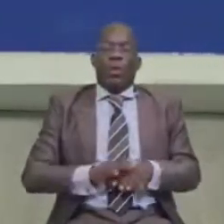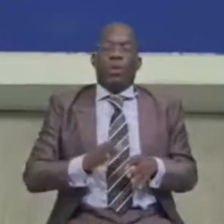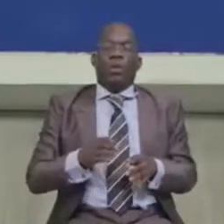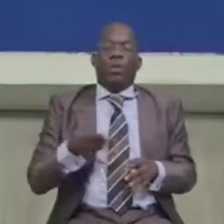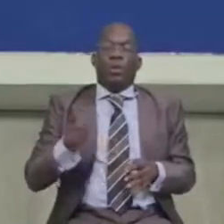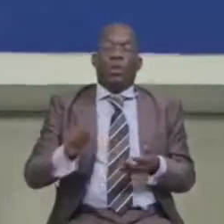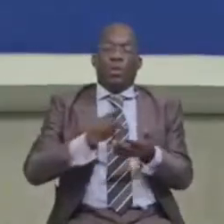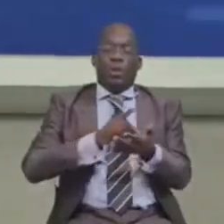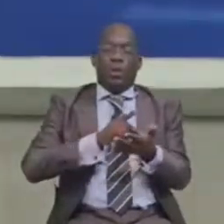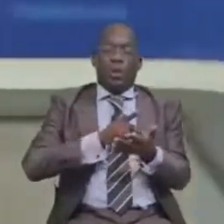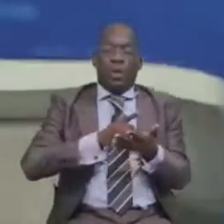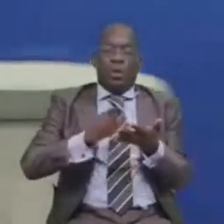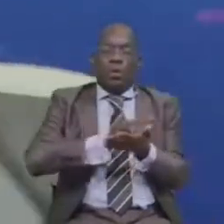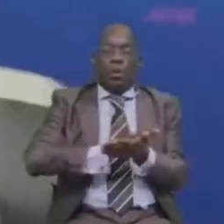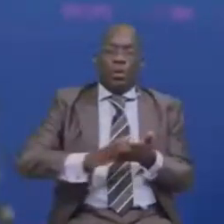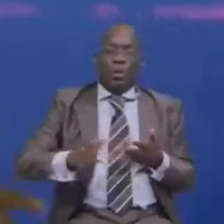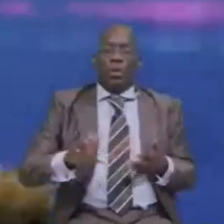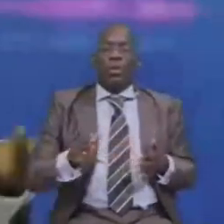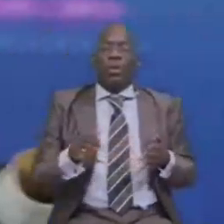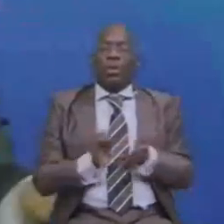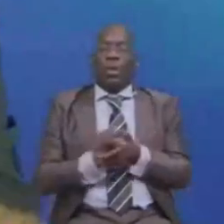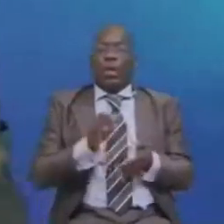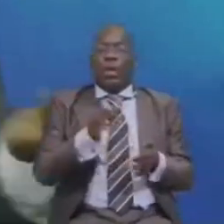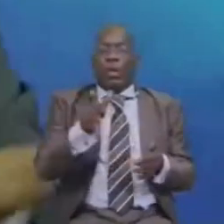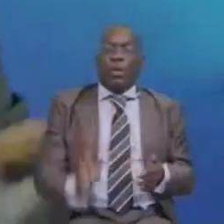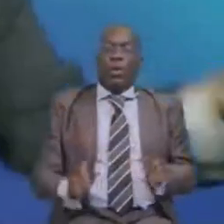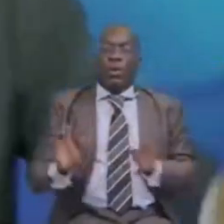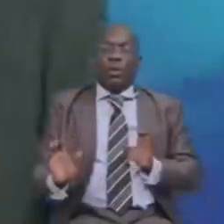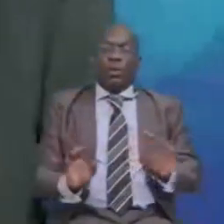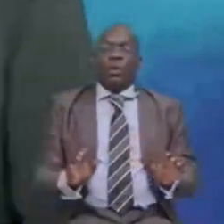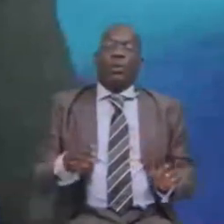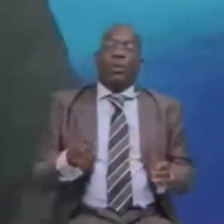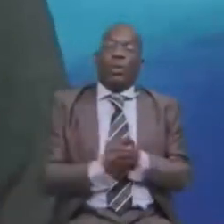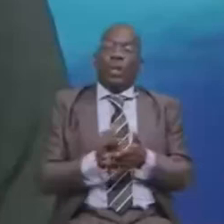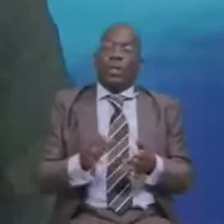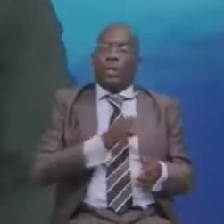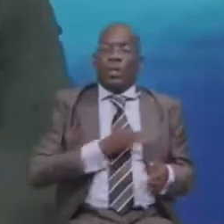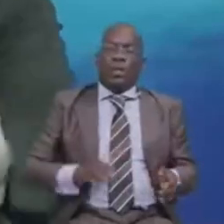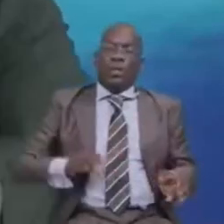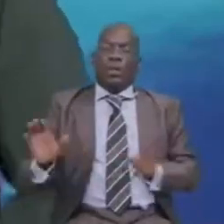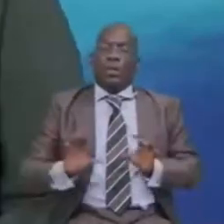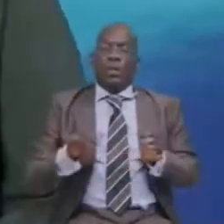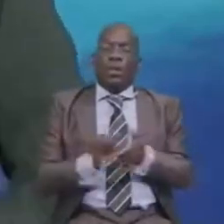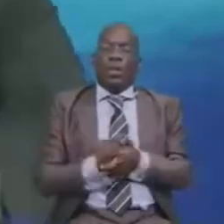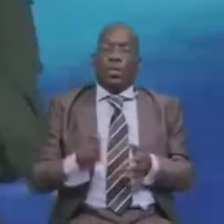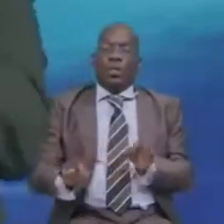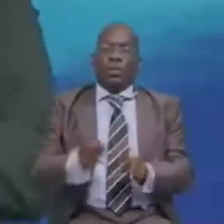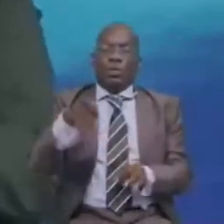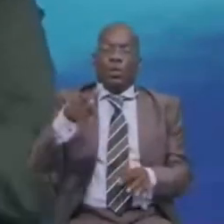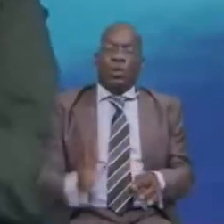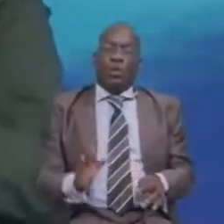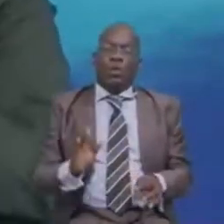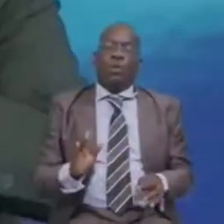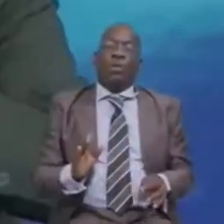que Dieu fait, que Christ accorde, que l'Esprit de Dieu avec les Écritures fait dans nos